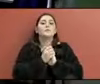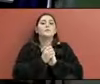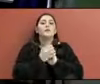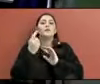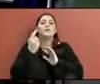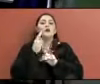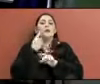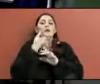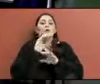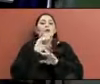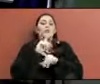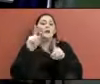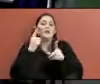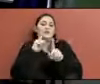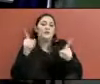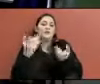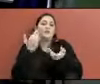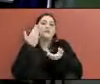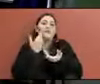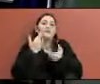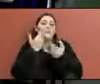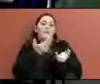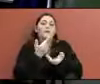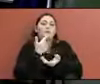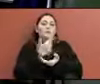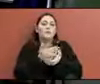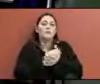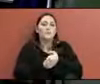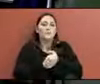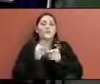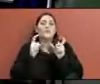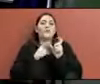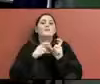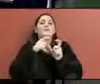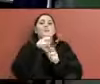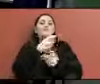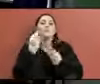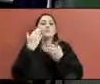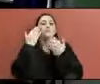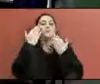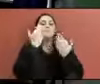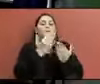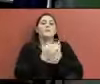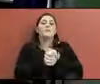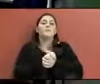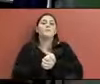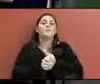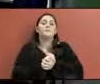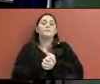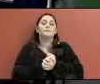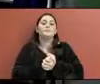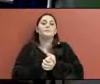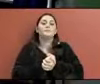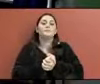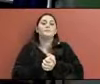Tayyip Ateş, hayırlı yayınlar Hasan abi, Sezer abiye çok selamlar demiş. Aleykümselam.